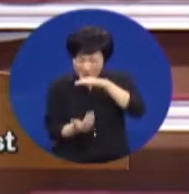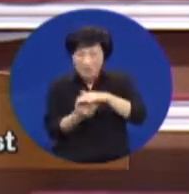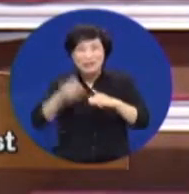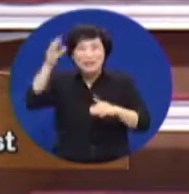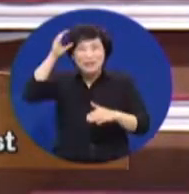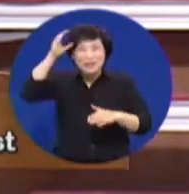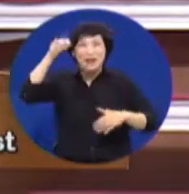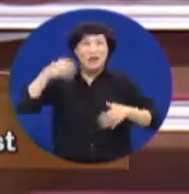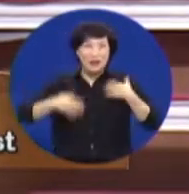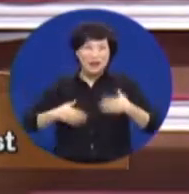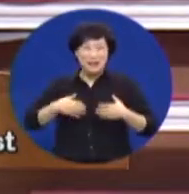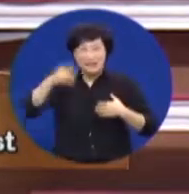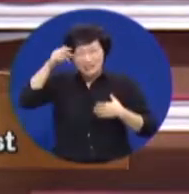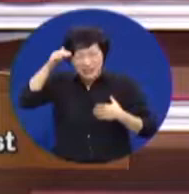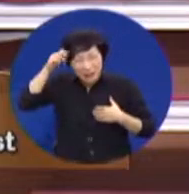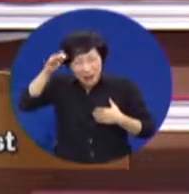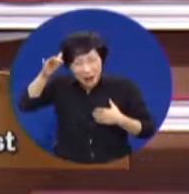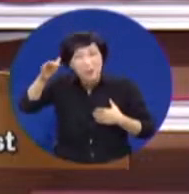기대하고 환영하고